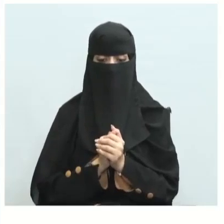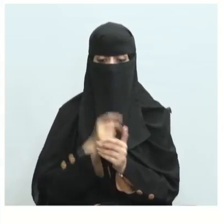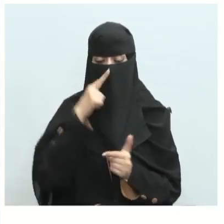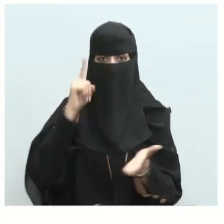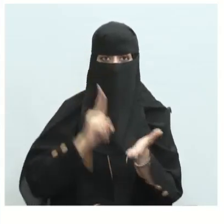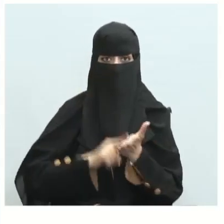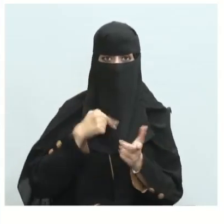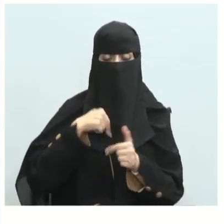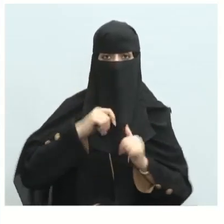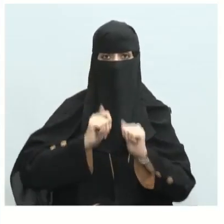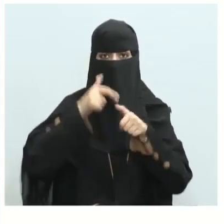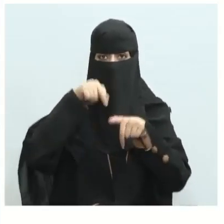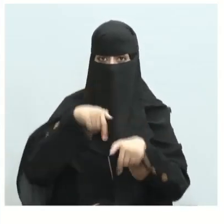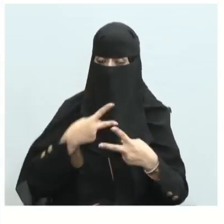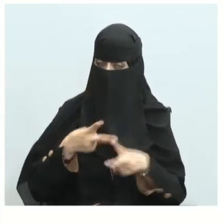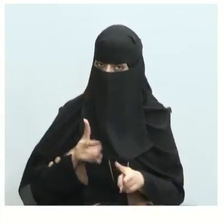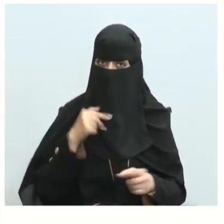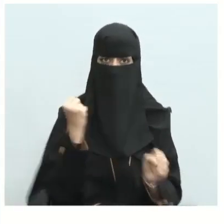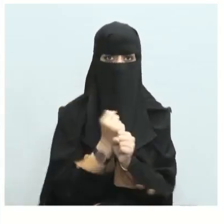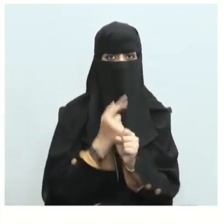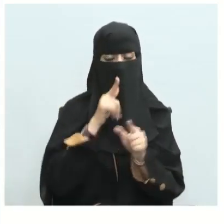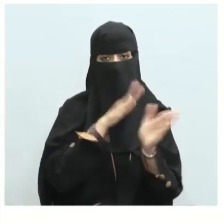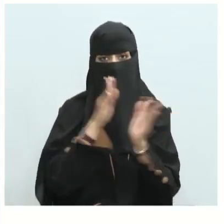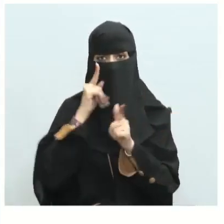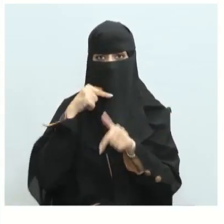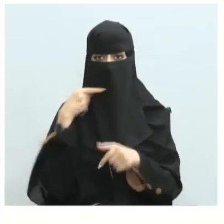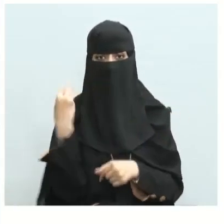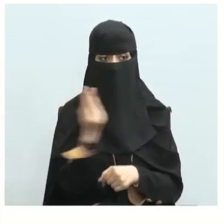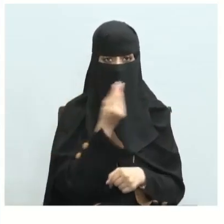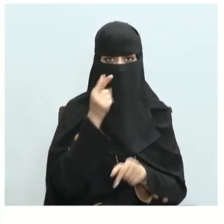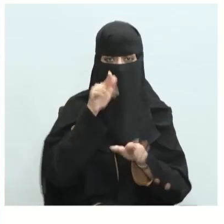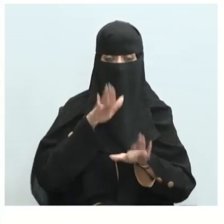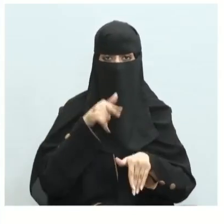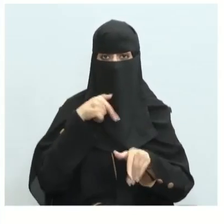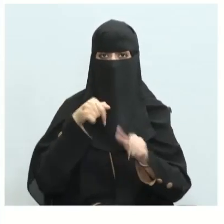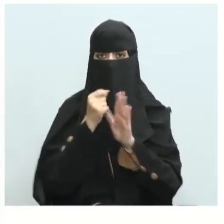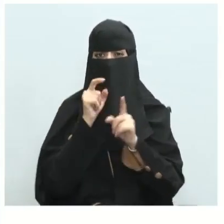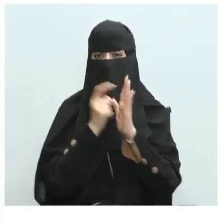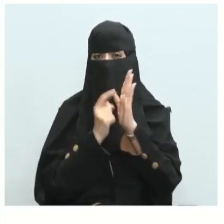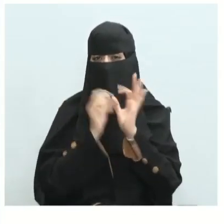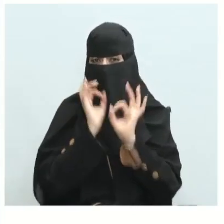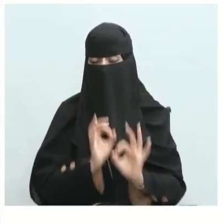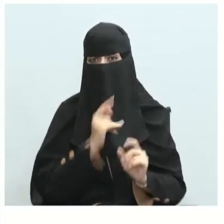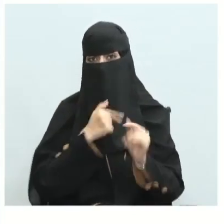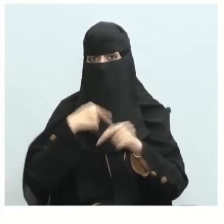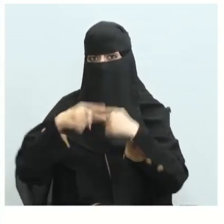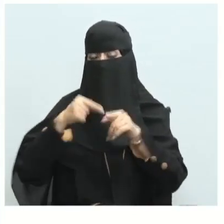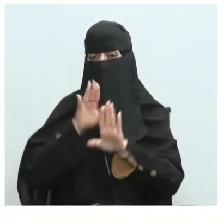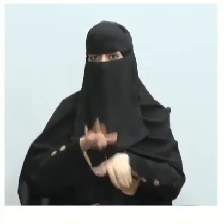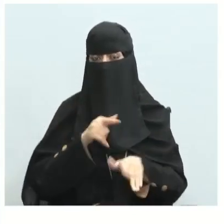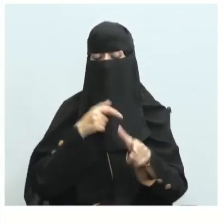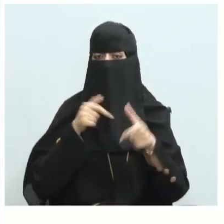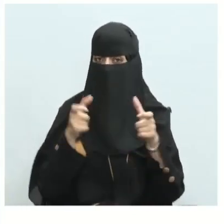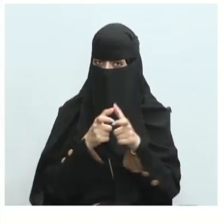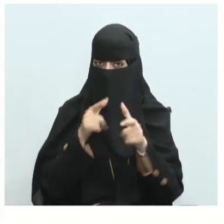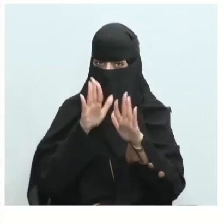كذلك ان يكون من المسموح لهم بمزاوله اعمال مهنه الارشاد السياحي طبقا للانظمه واللوائح الساريه هنالك مجموعه